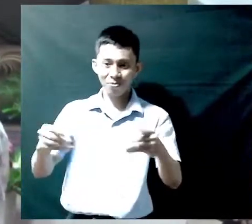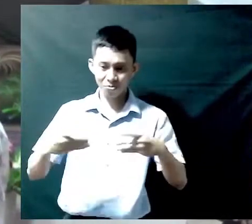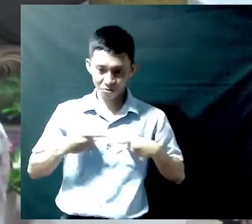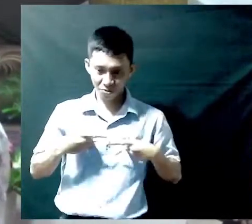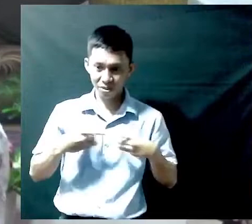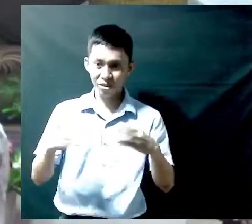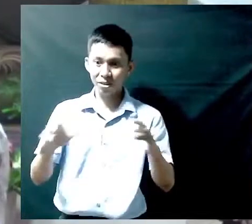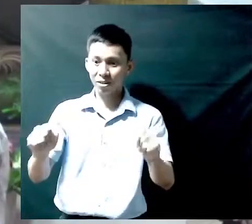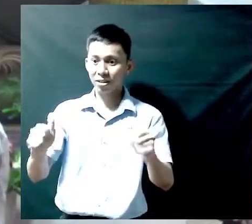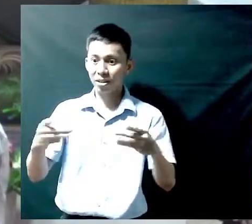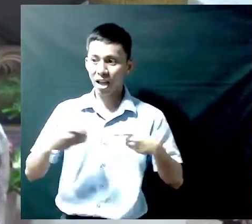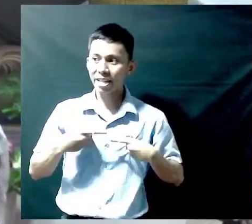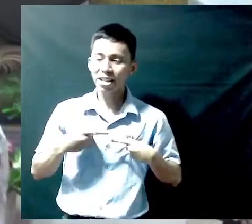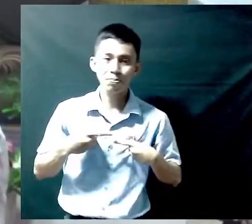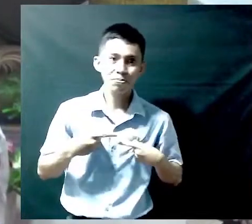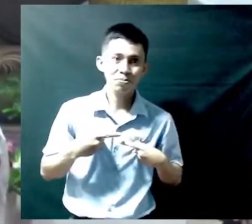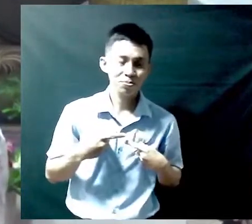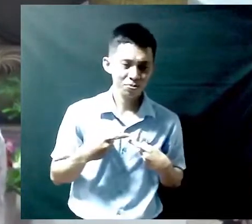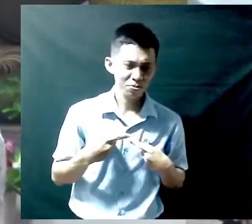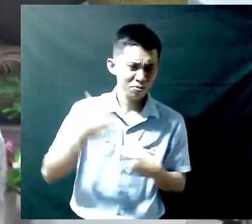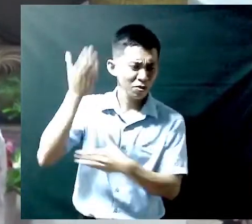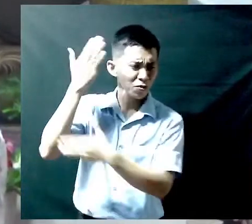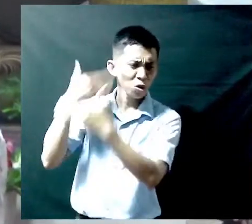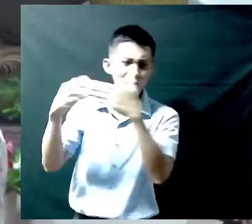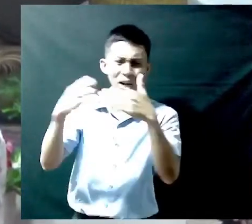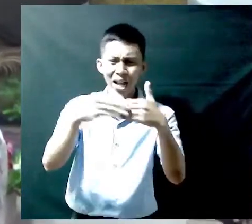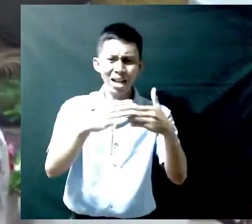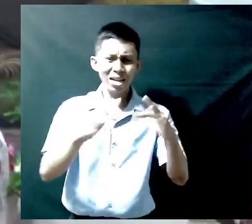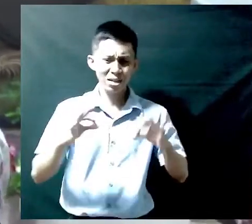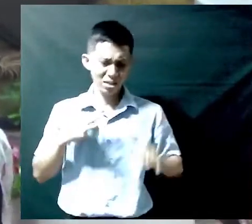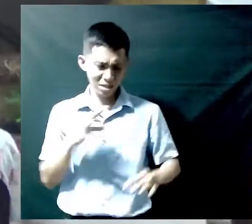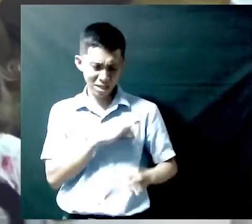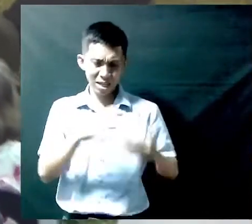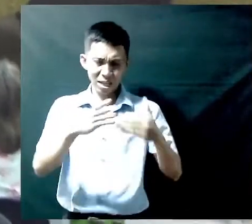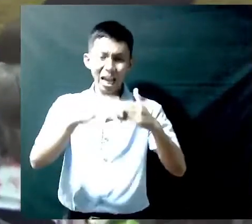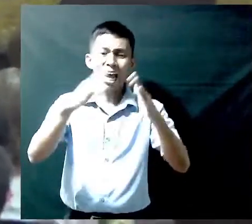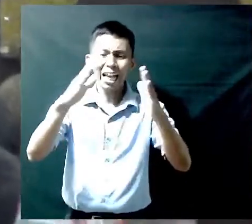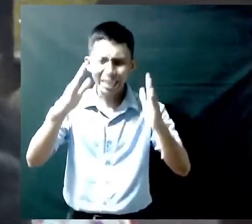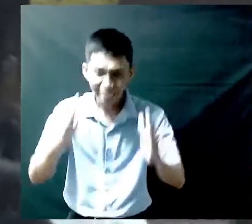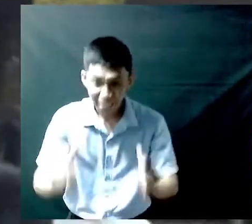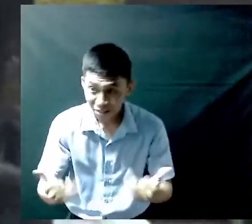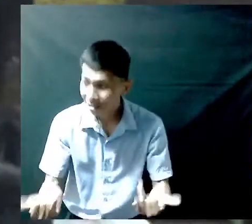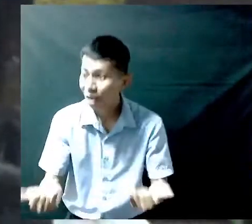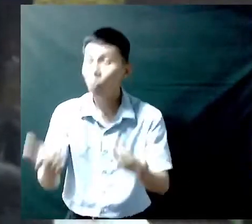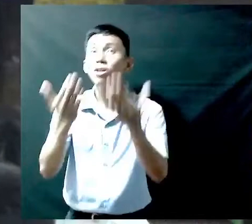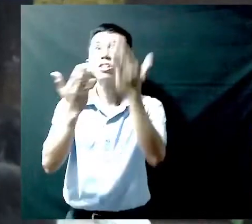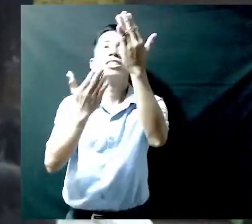mga masasakit na sa ulo ng mga gang leader na young people are now serving the Lord.